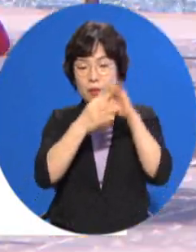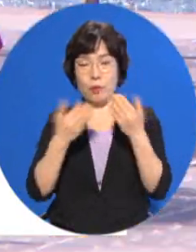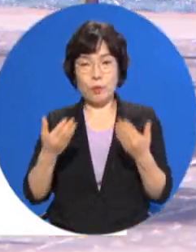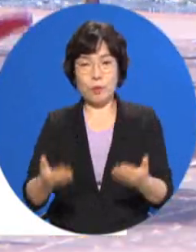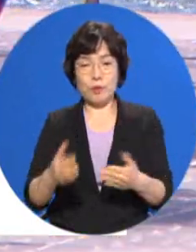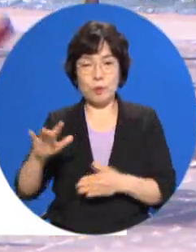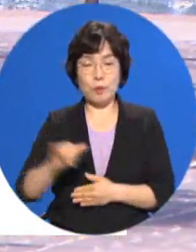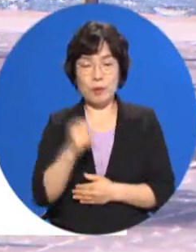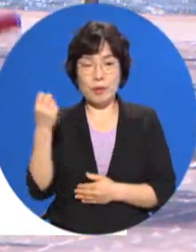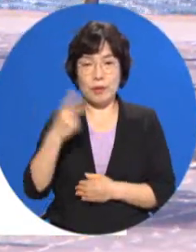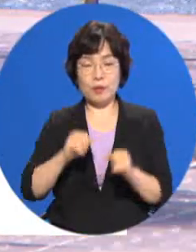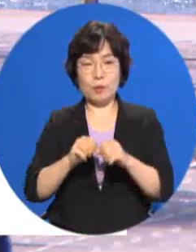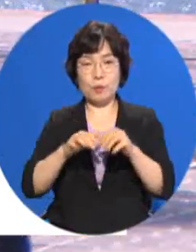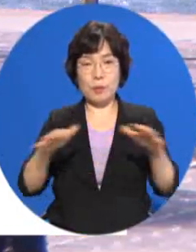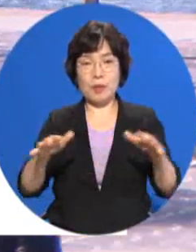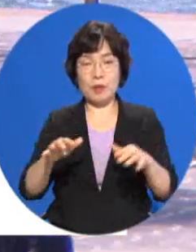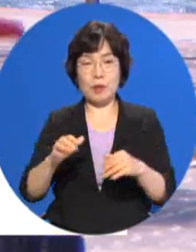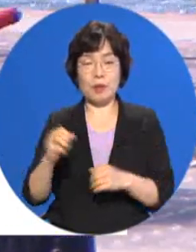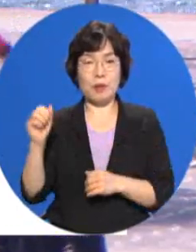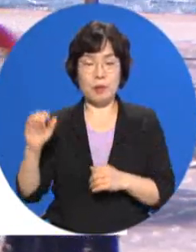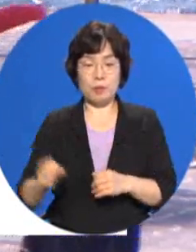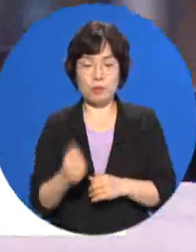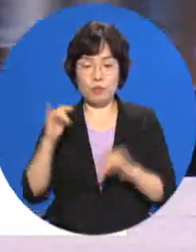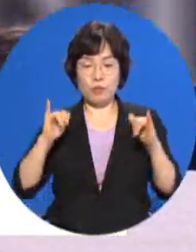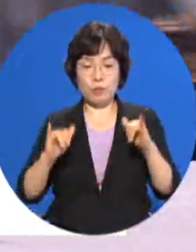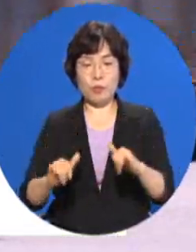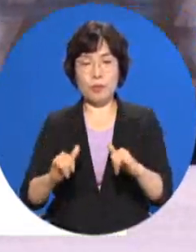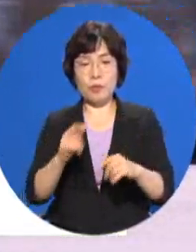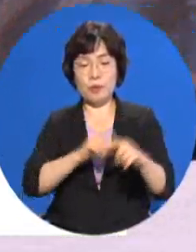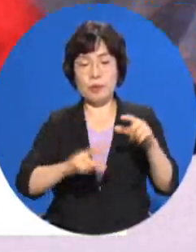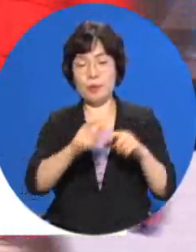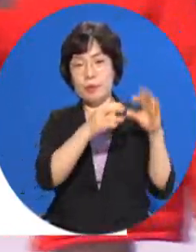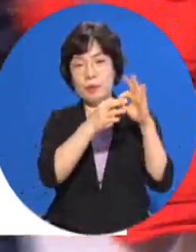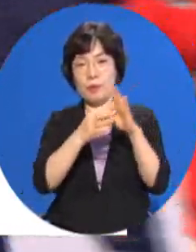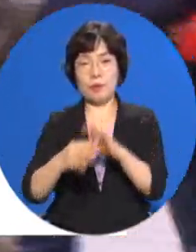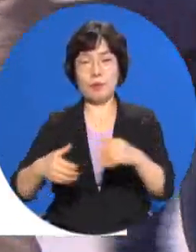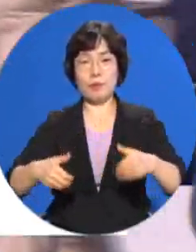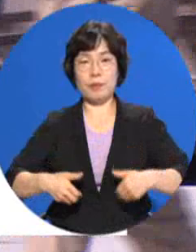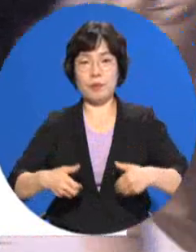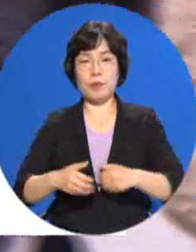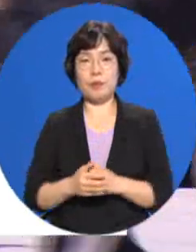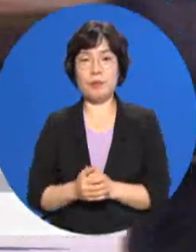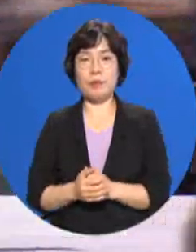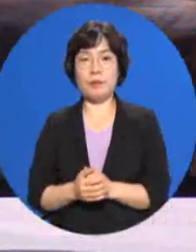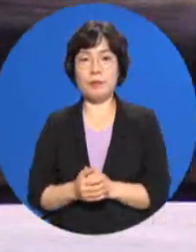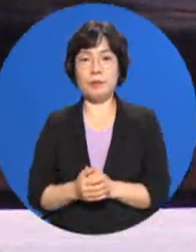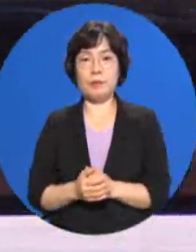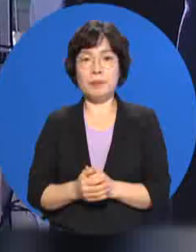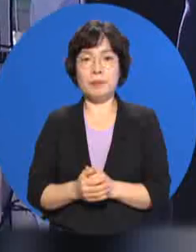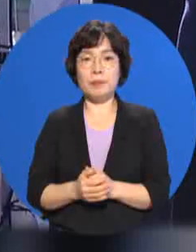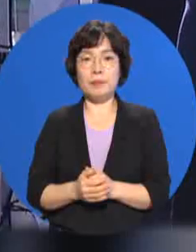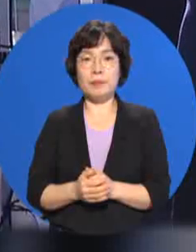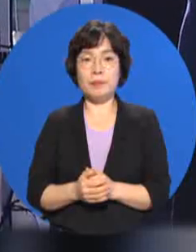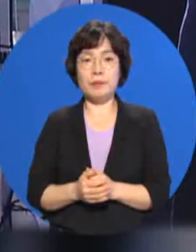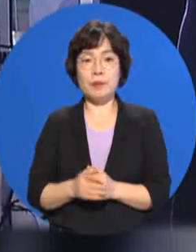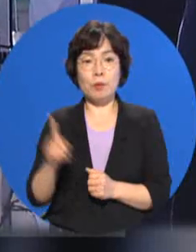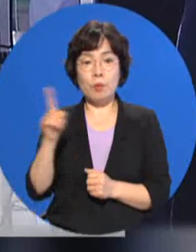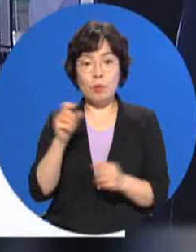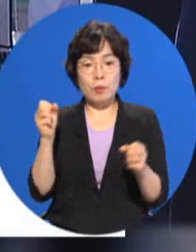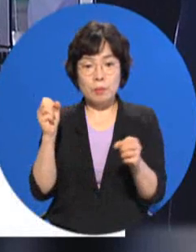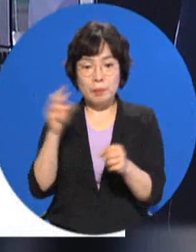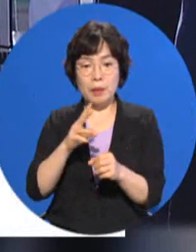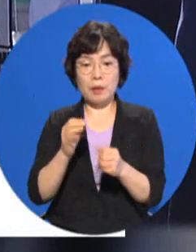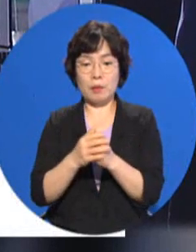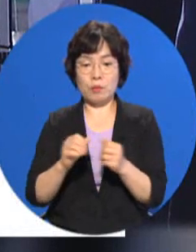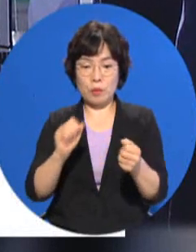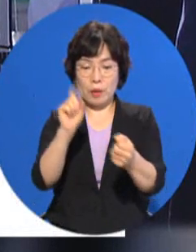코로나 재확산의 도화선이 될 수 있다며 오히려 긴장의 수준을 한층 더 높여야 한다고 강조합니다. 어느 한순간에라도